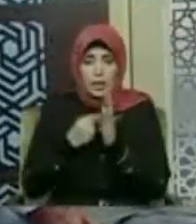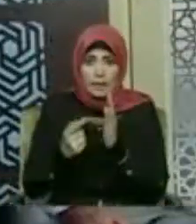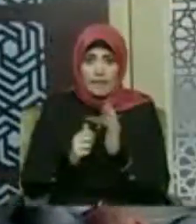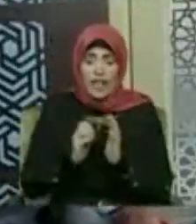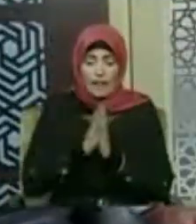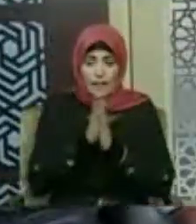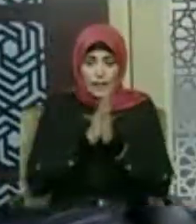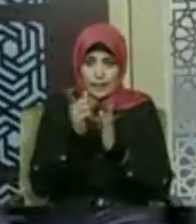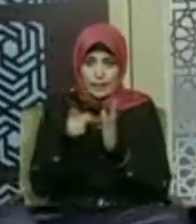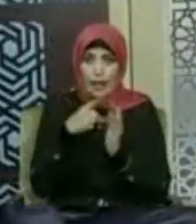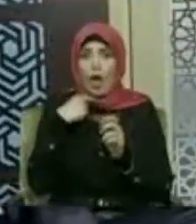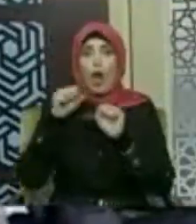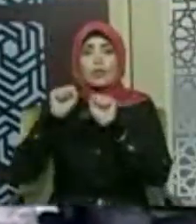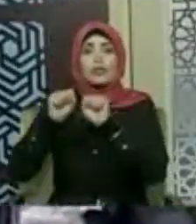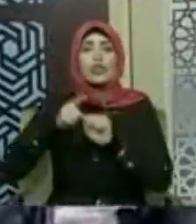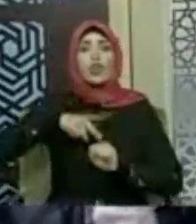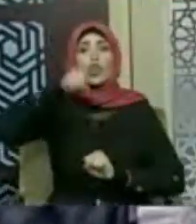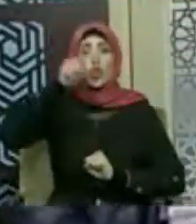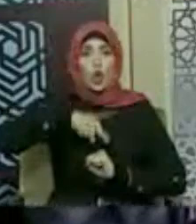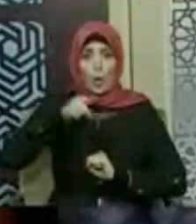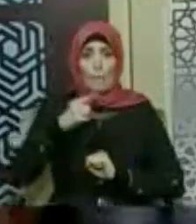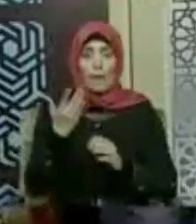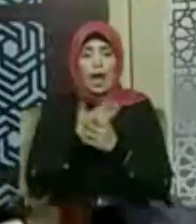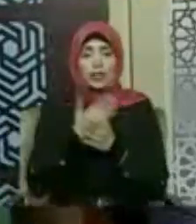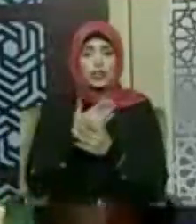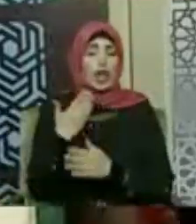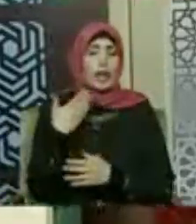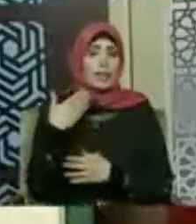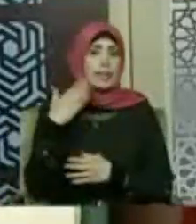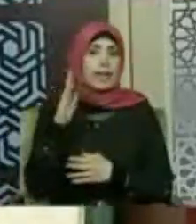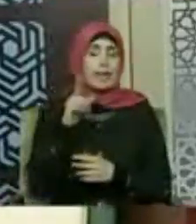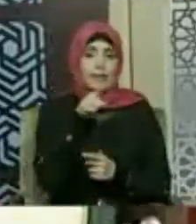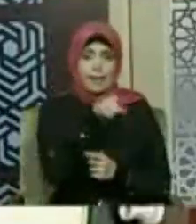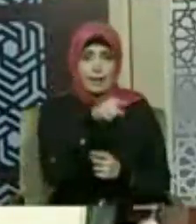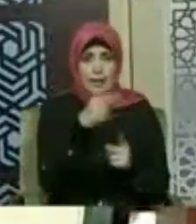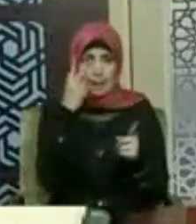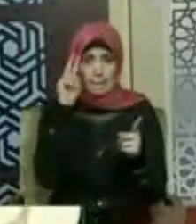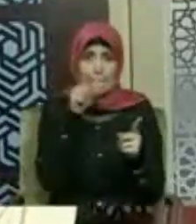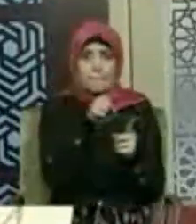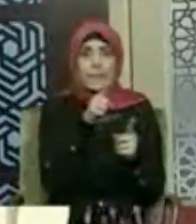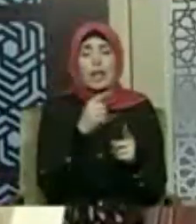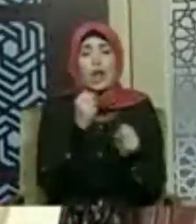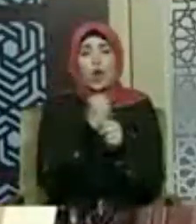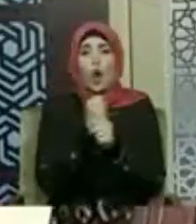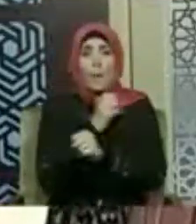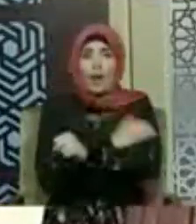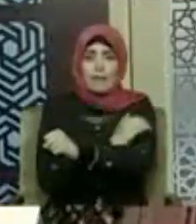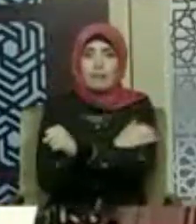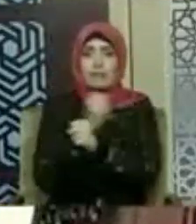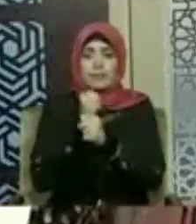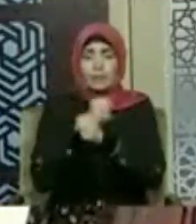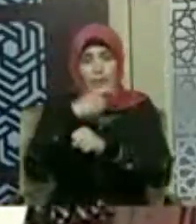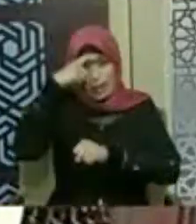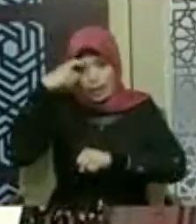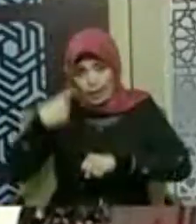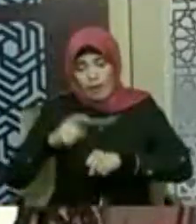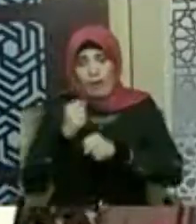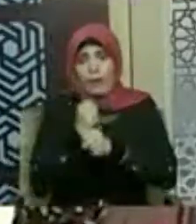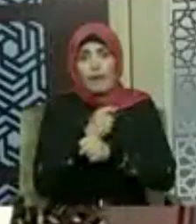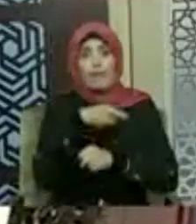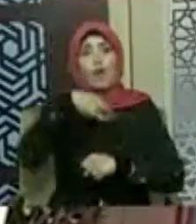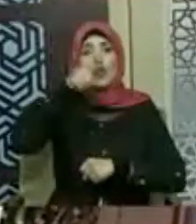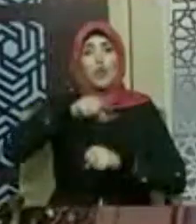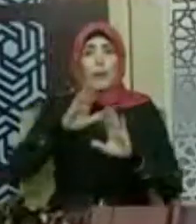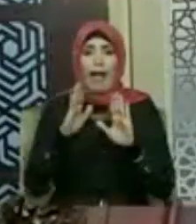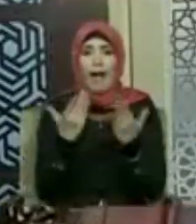لتكريم العمال المجتهدين أمر لا بأس به على الإطلاق، بل إنه مما يشجع على